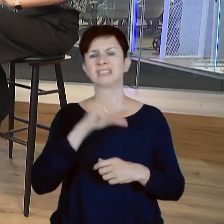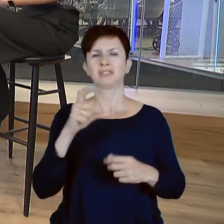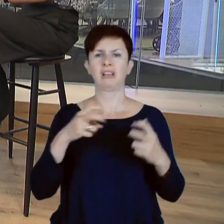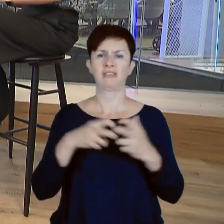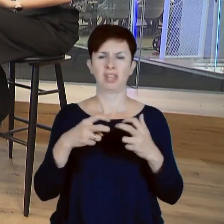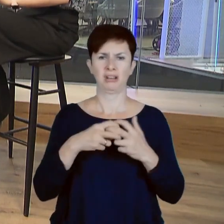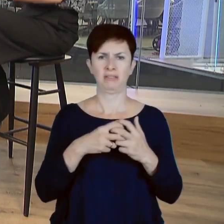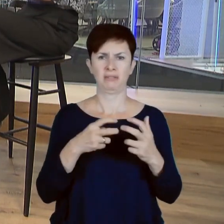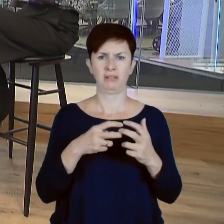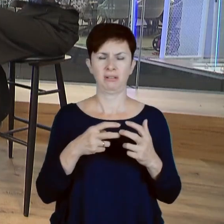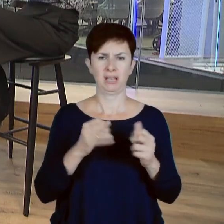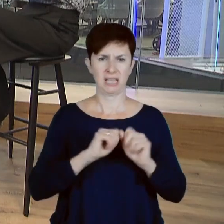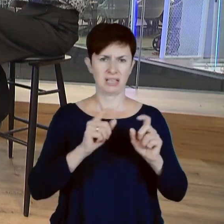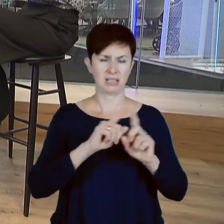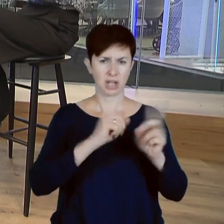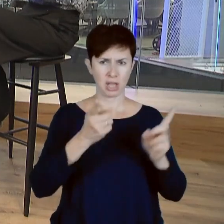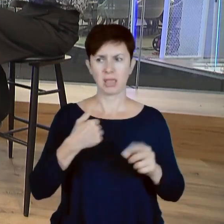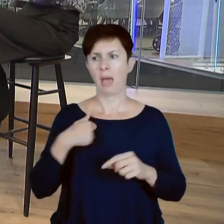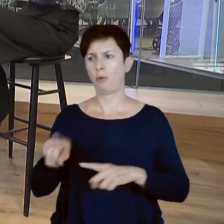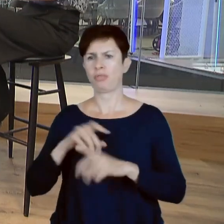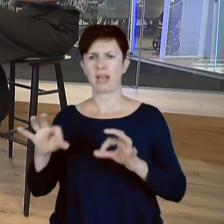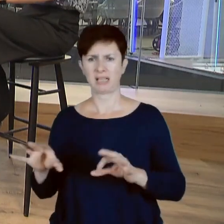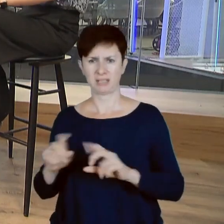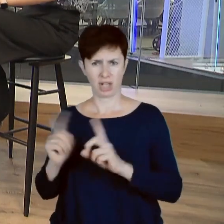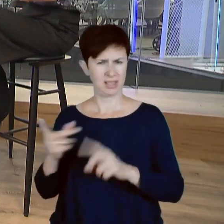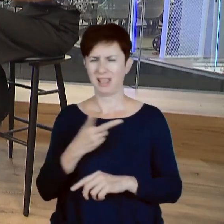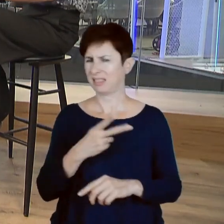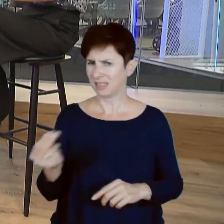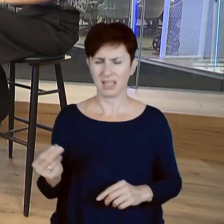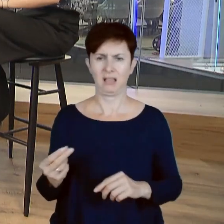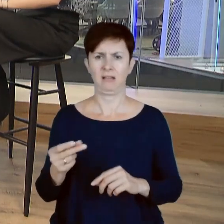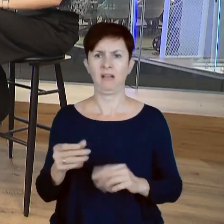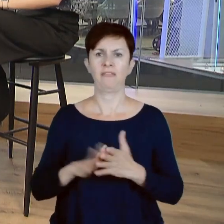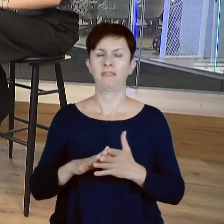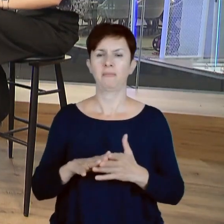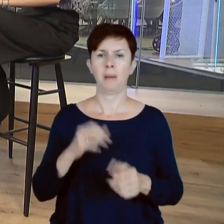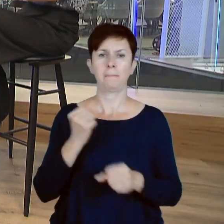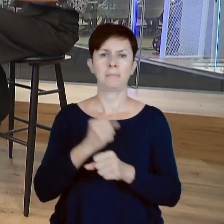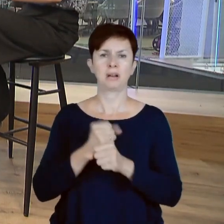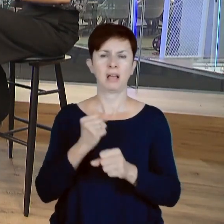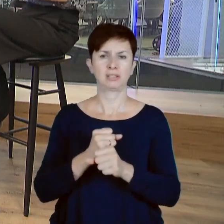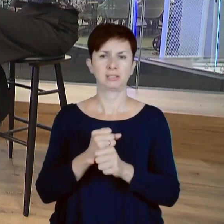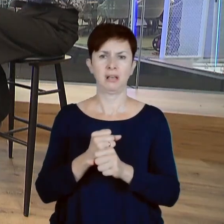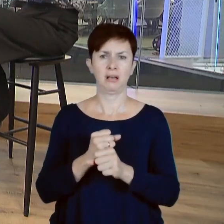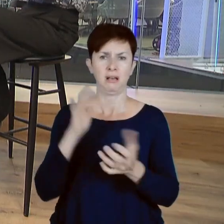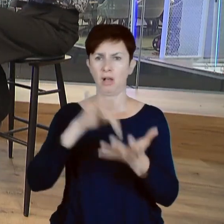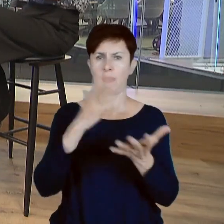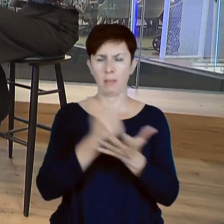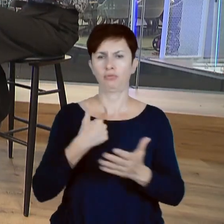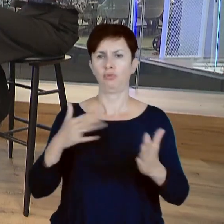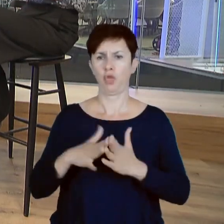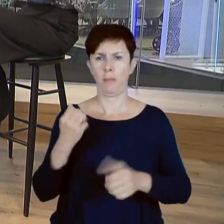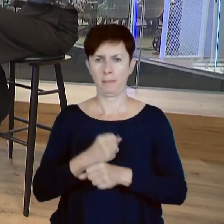jesteśmy teraz. Totalnie nie. Doskonale właśnie funkcjonowanie zdalne w miejscu pracy nam to pokazuje. No ale zobaczenie też tego człowieka na